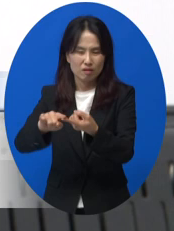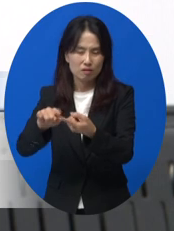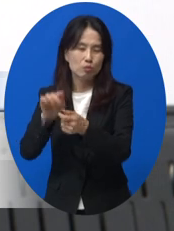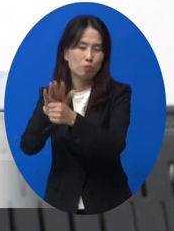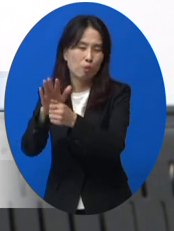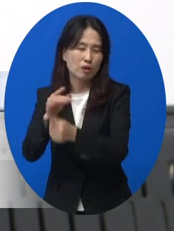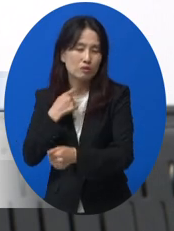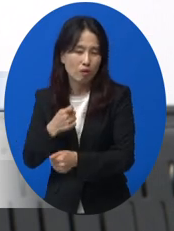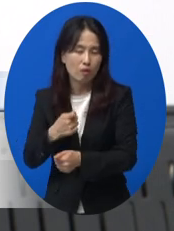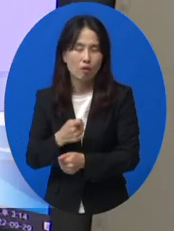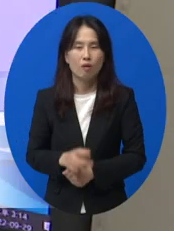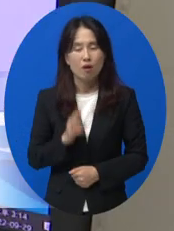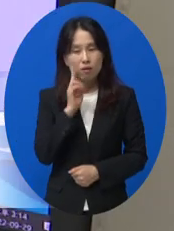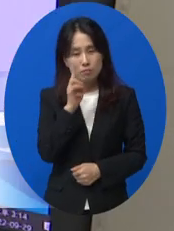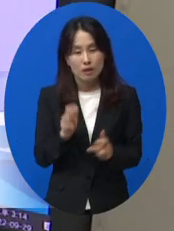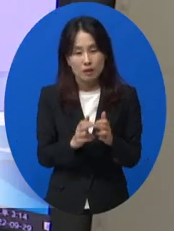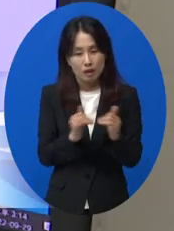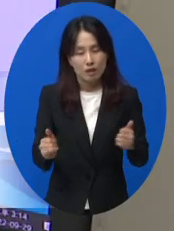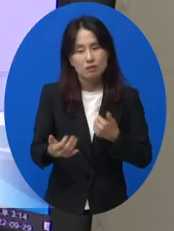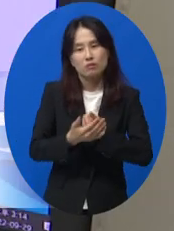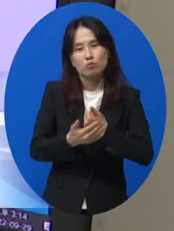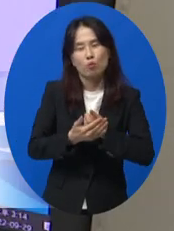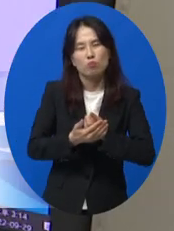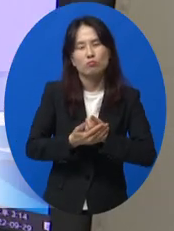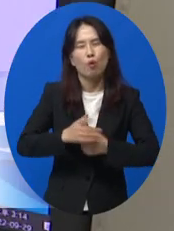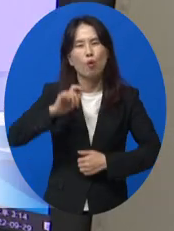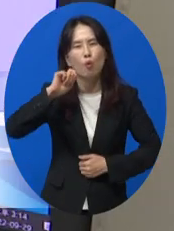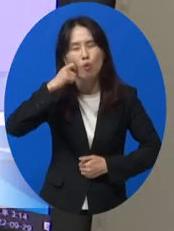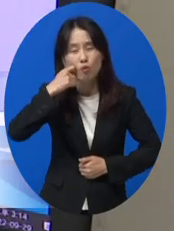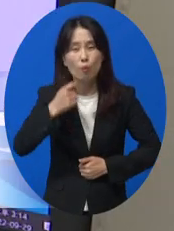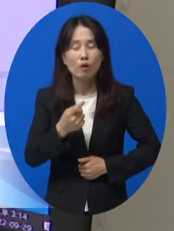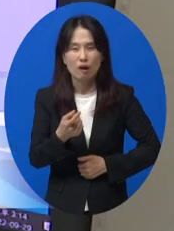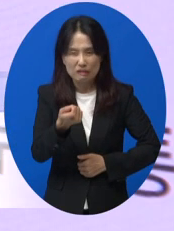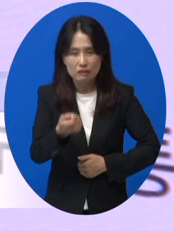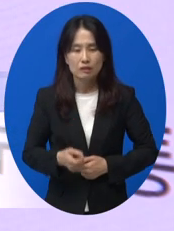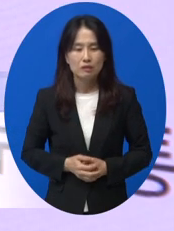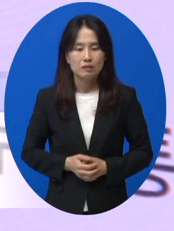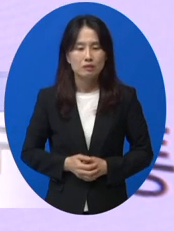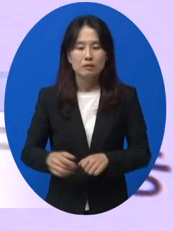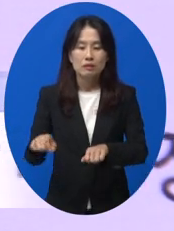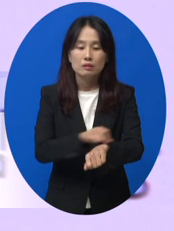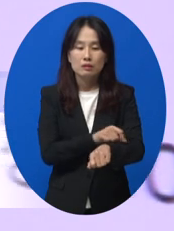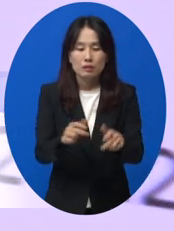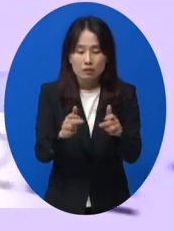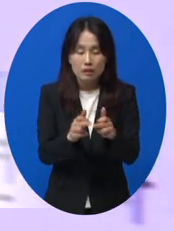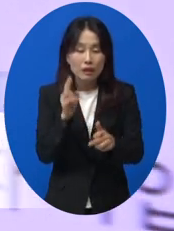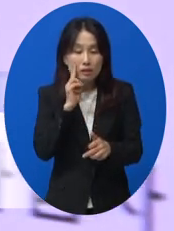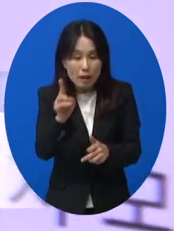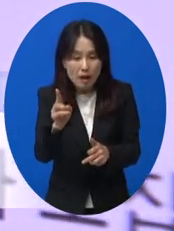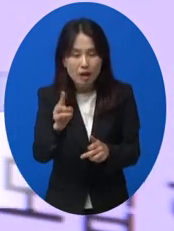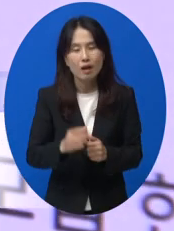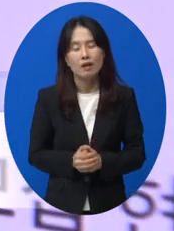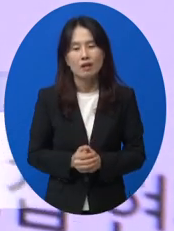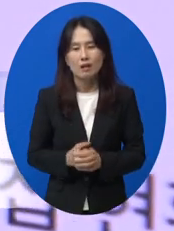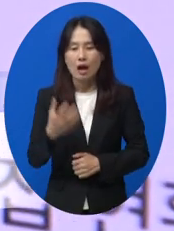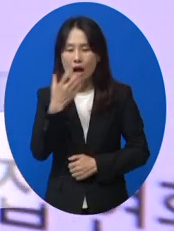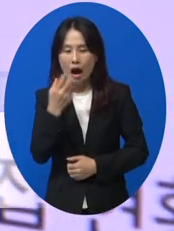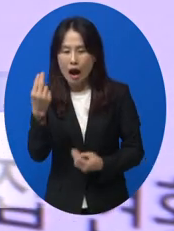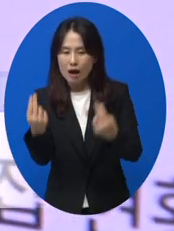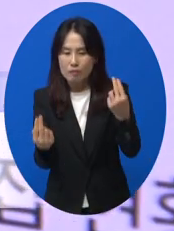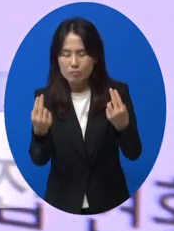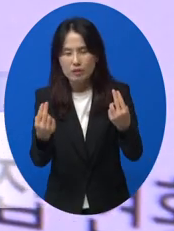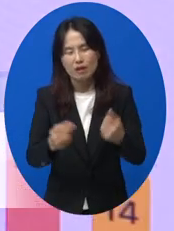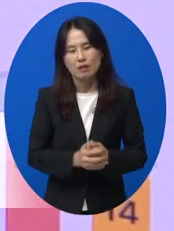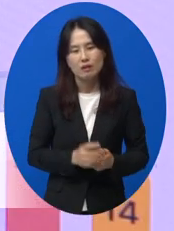때문에 중증장애인은 지원하기가 어려웠습니다. 특히 장애 정도가 심할수록 비장애인에